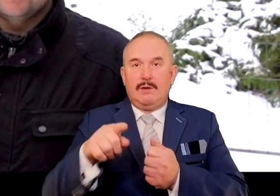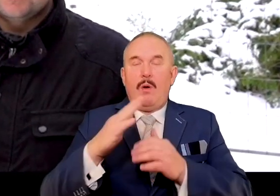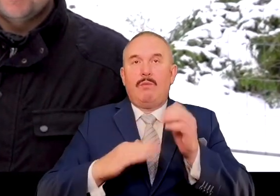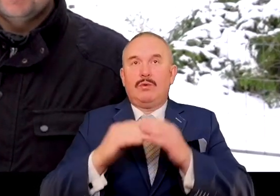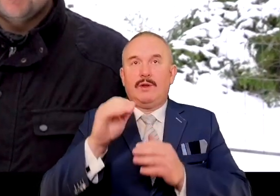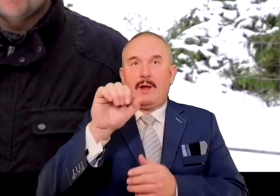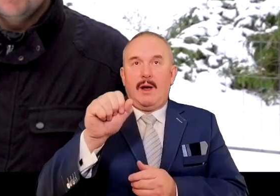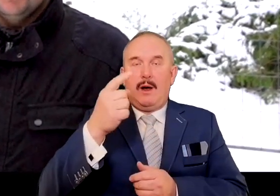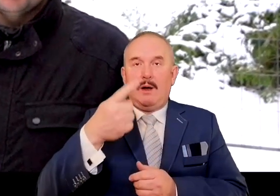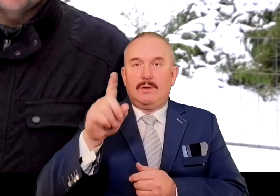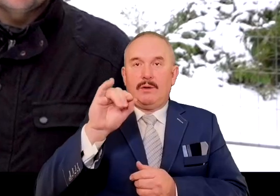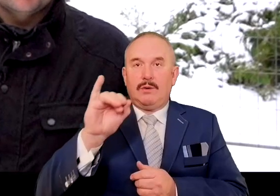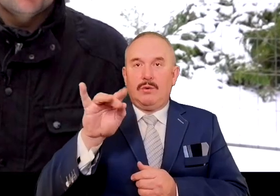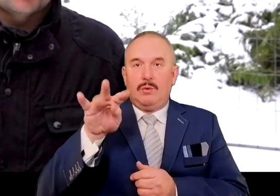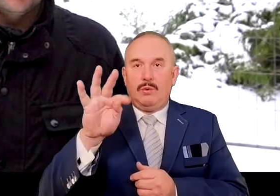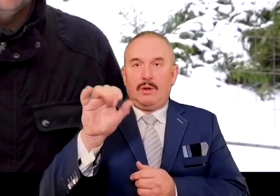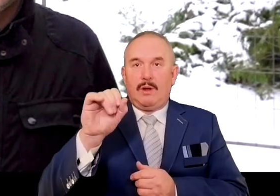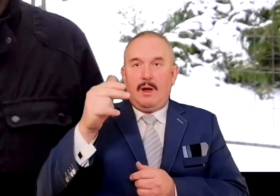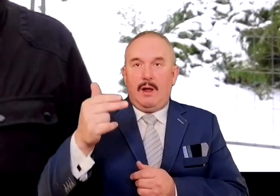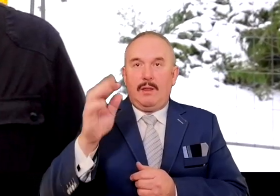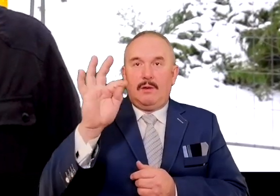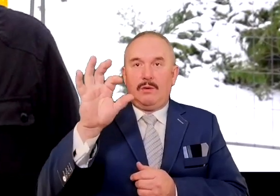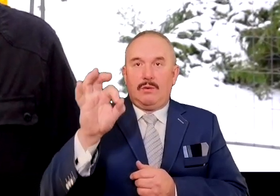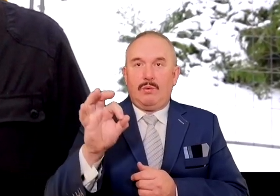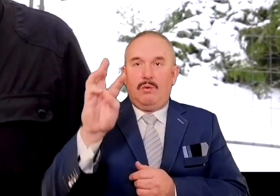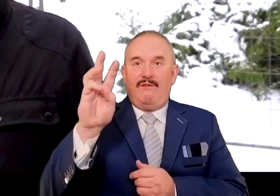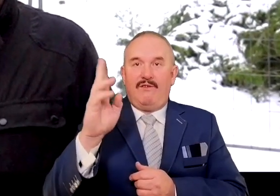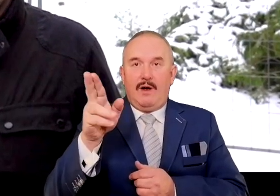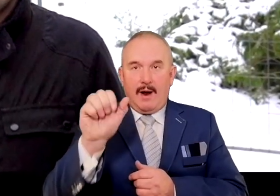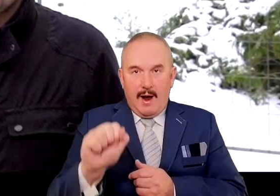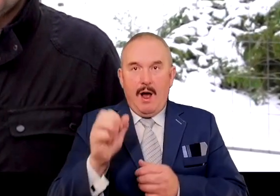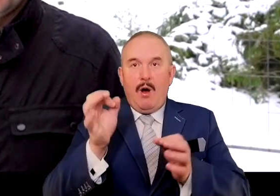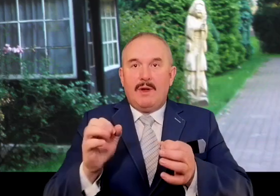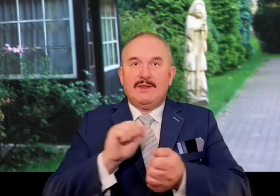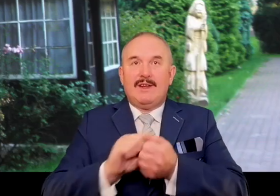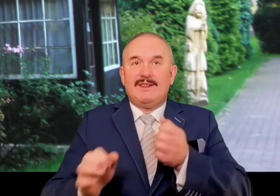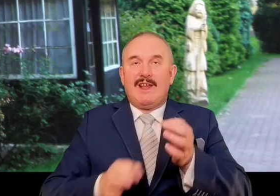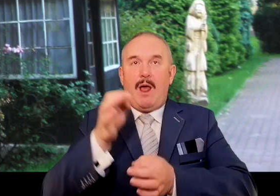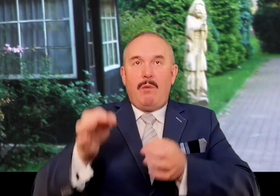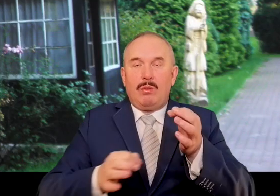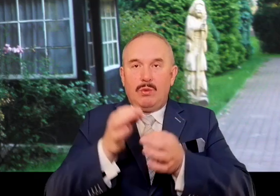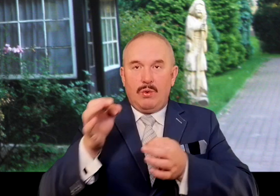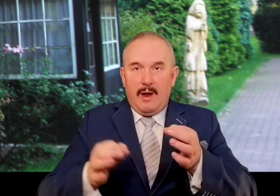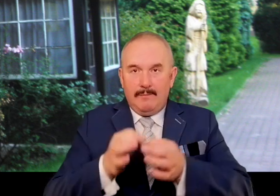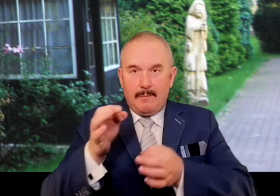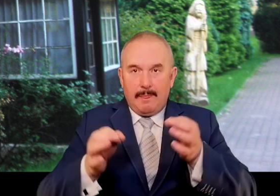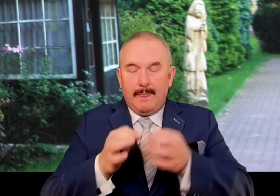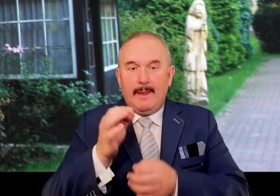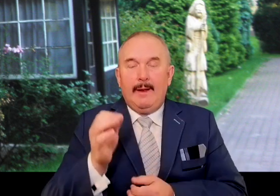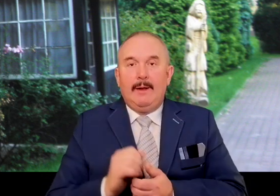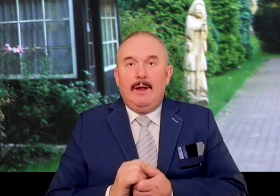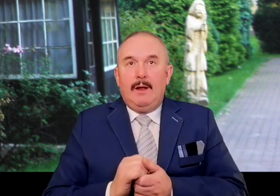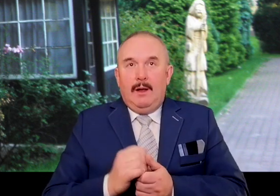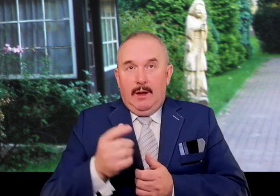już wspominałem, Muzeum Ziemi Puckiej w chwili obecnej go remontuje. W adiutantówce